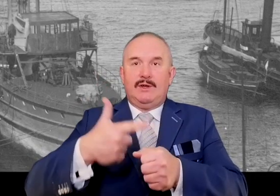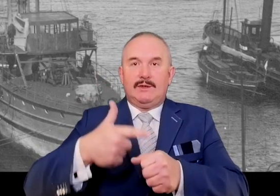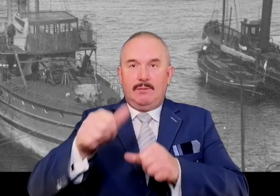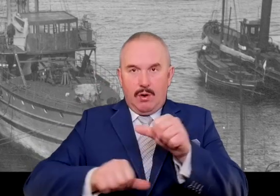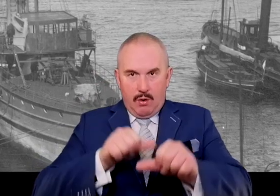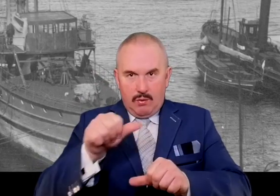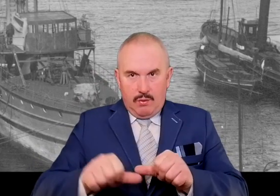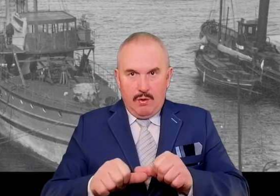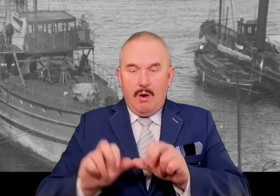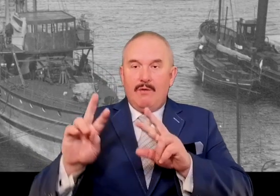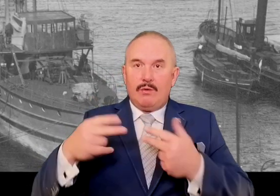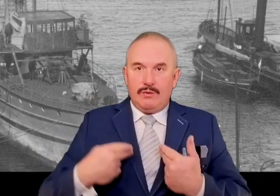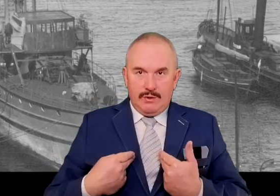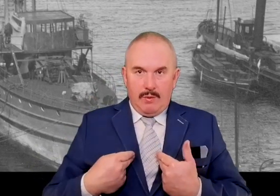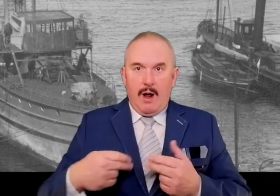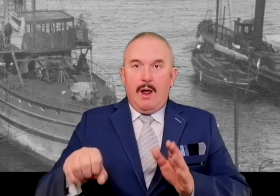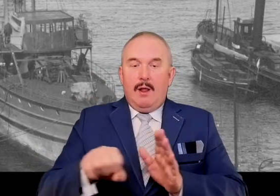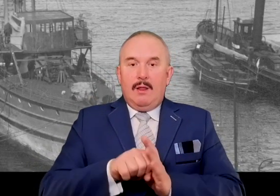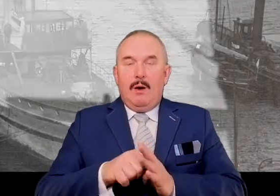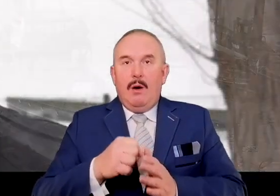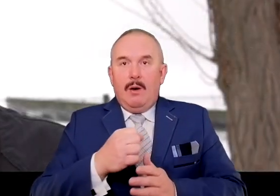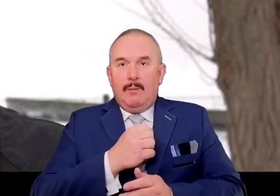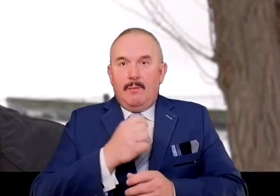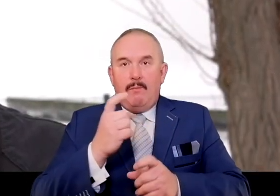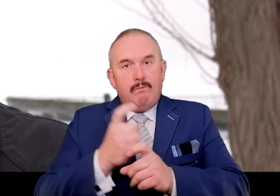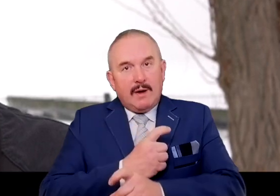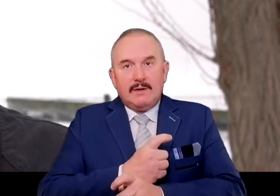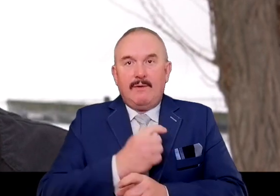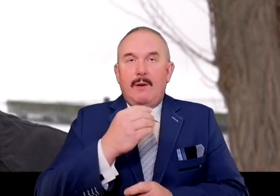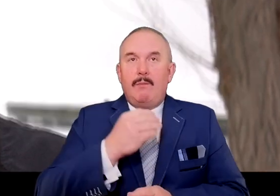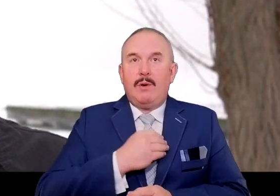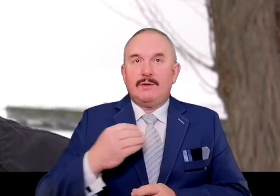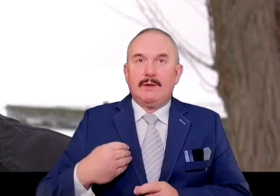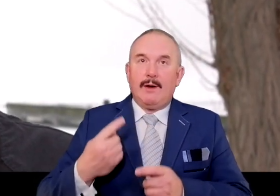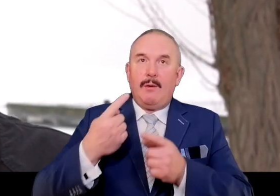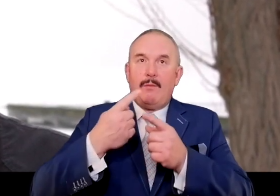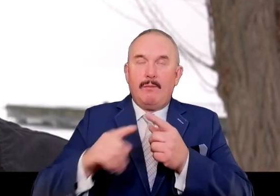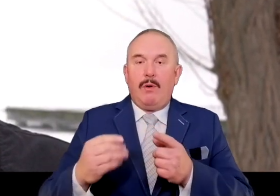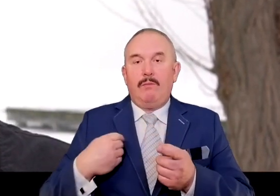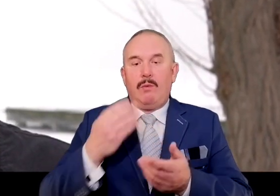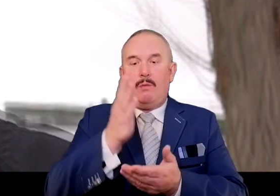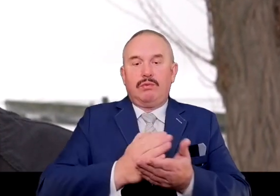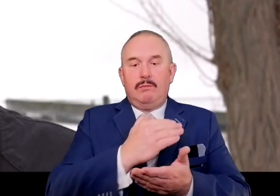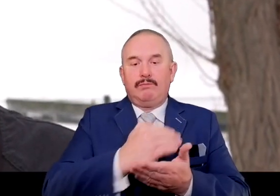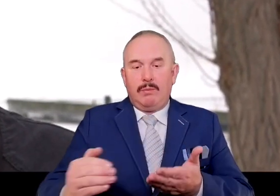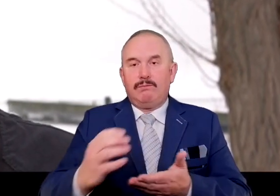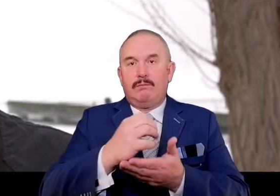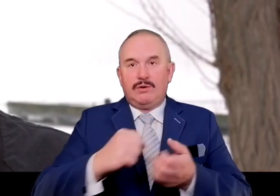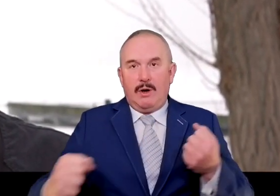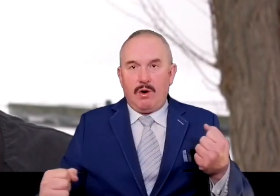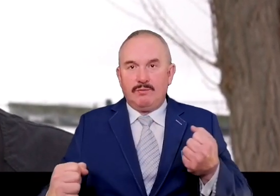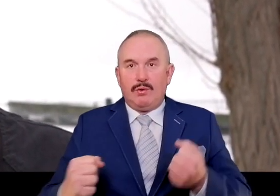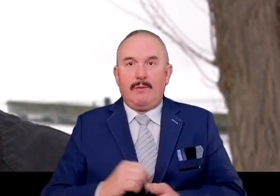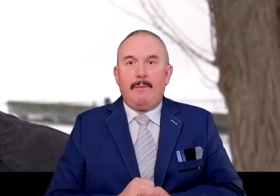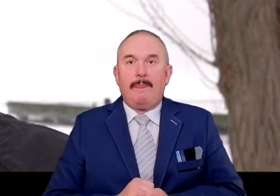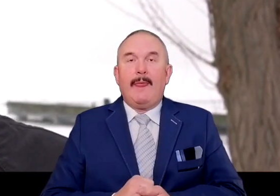roku, wróciła do państwa polskiego po rozbiorach. Większość z tych ziem